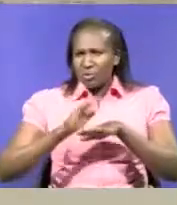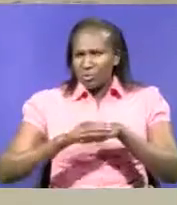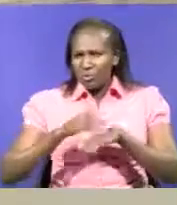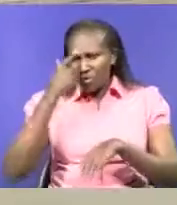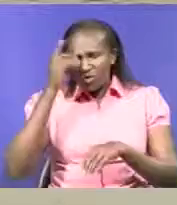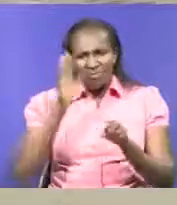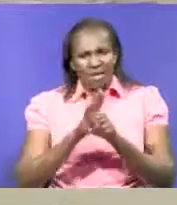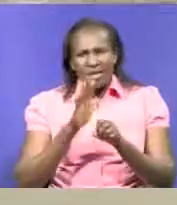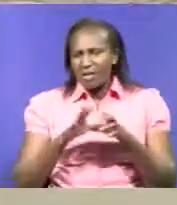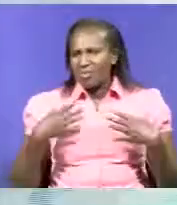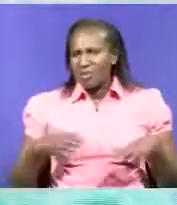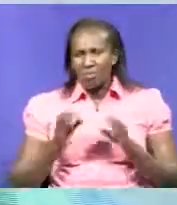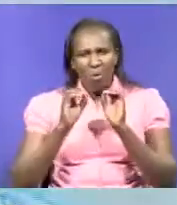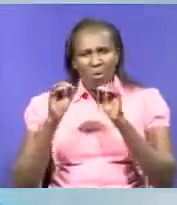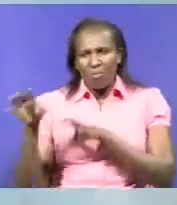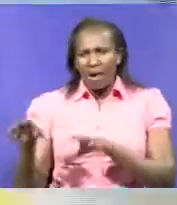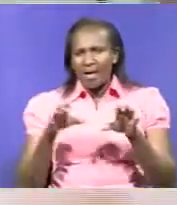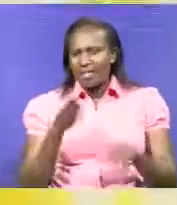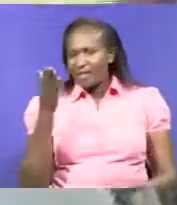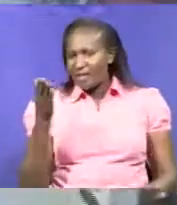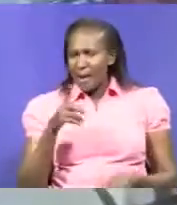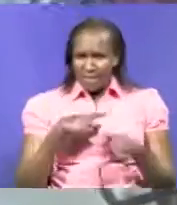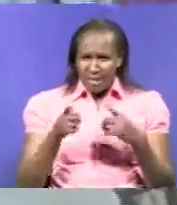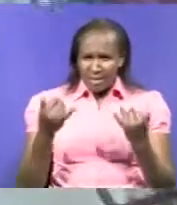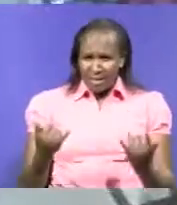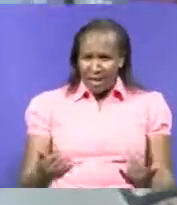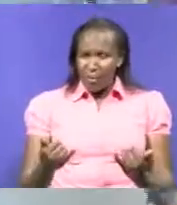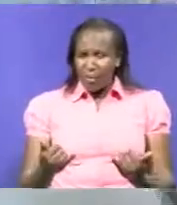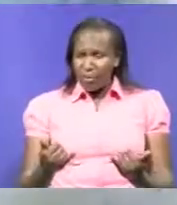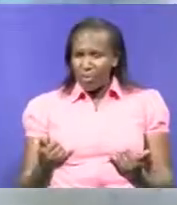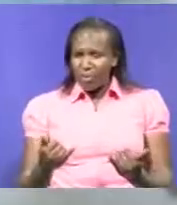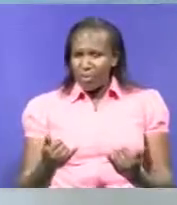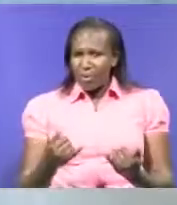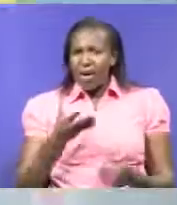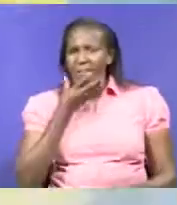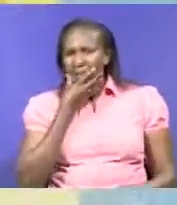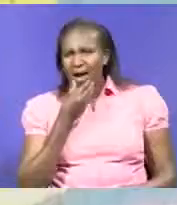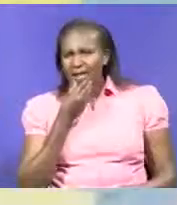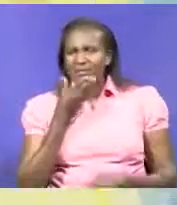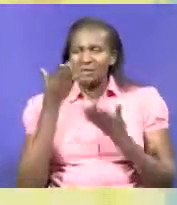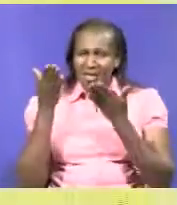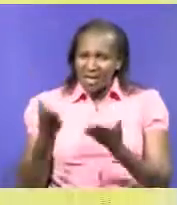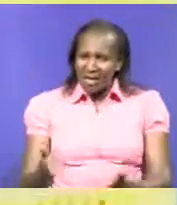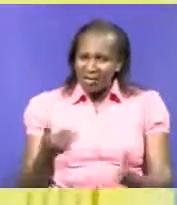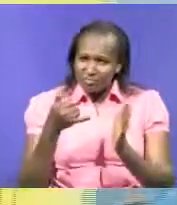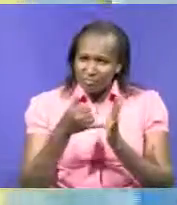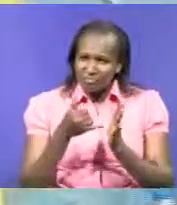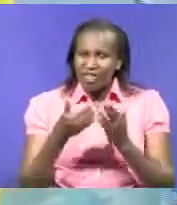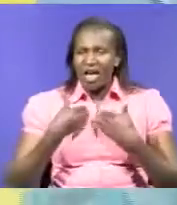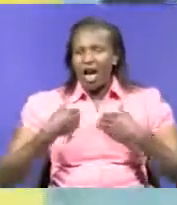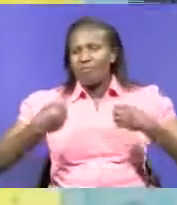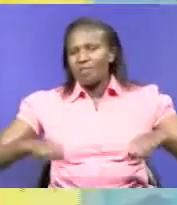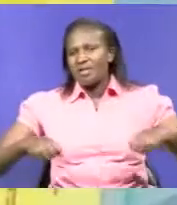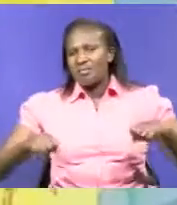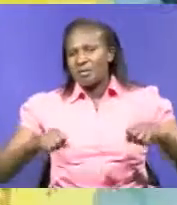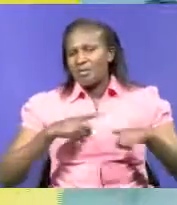watu wengi kwa soko. Lakini saizi wanaume wameingilia, wako na mapikipiki na mimi